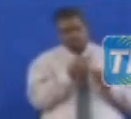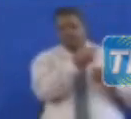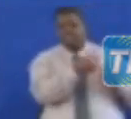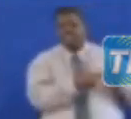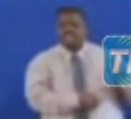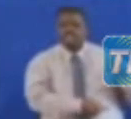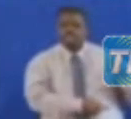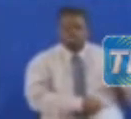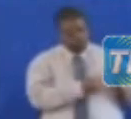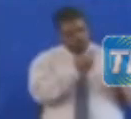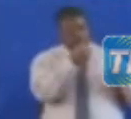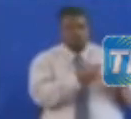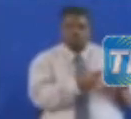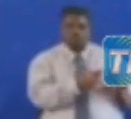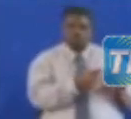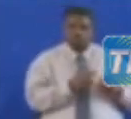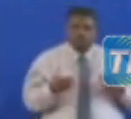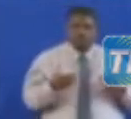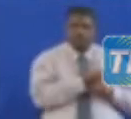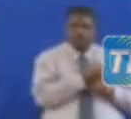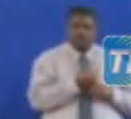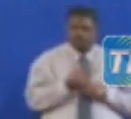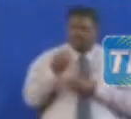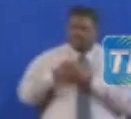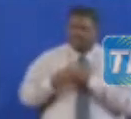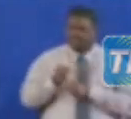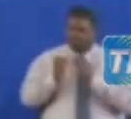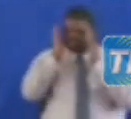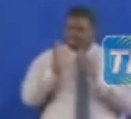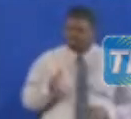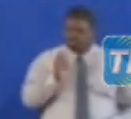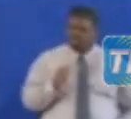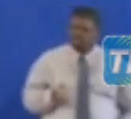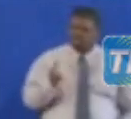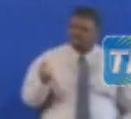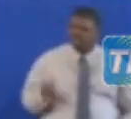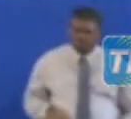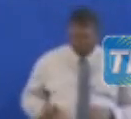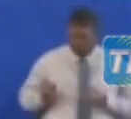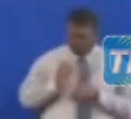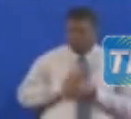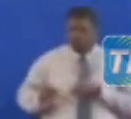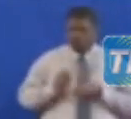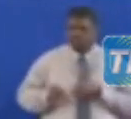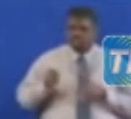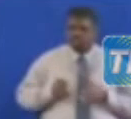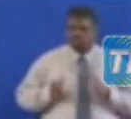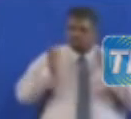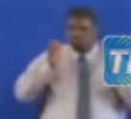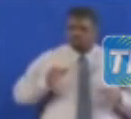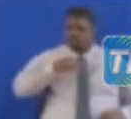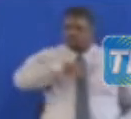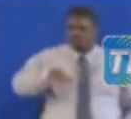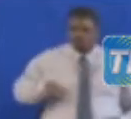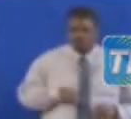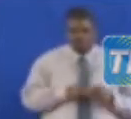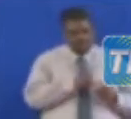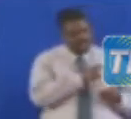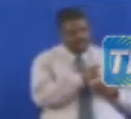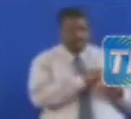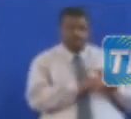yafuatayo. Kwa upande wa maduhuli na mapato ya ndani, Mheshimiwa Spika, ofisi za wakuu wa mikoa,